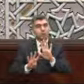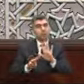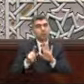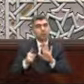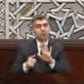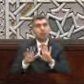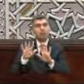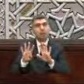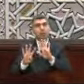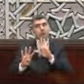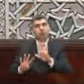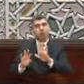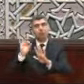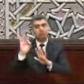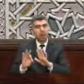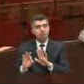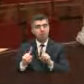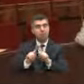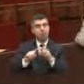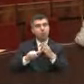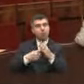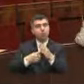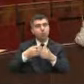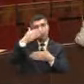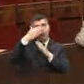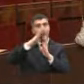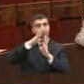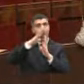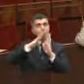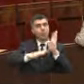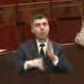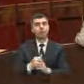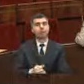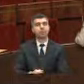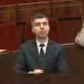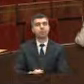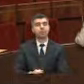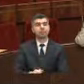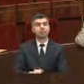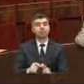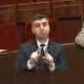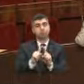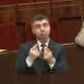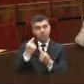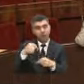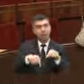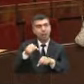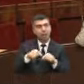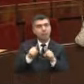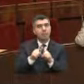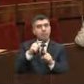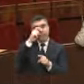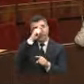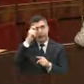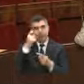99.95% من كهرباء المغرب بصفة عامة، وبالتالي أكيد تقع بعض الارتباكات وخاصة في الصيف اللي